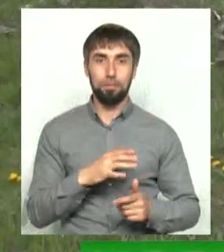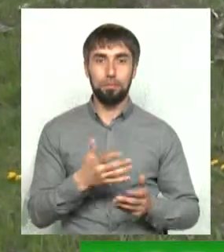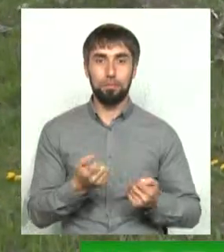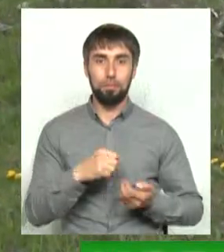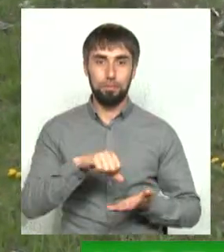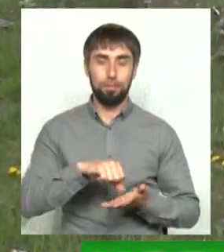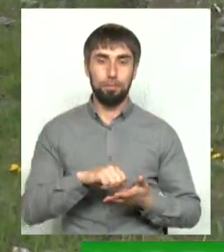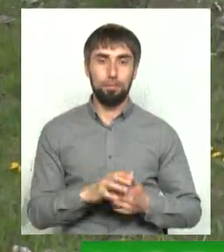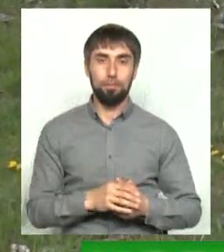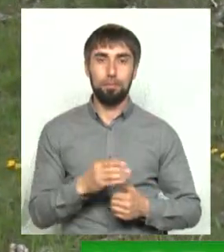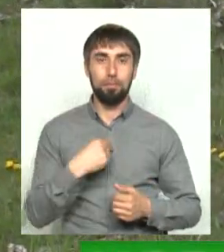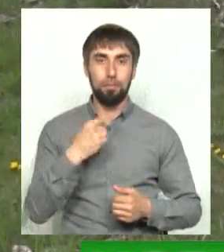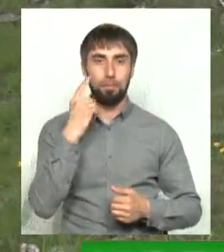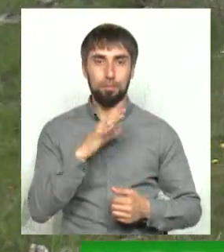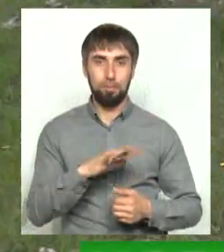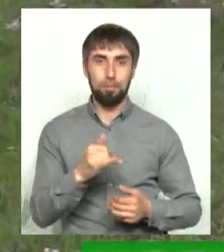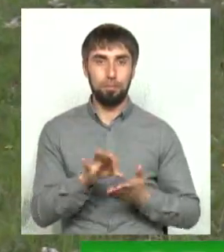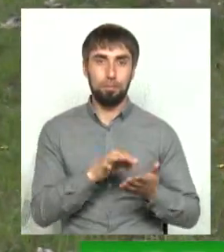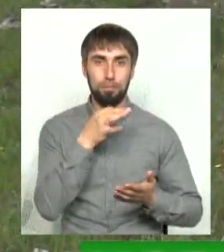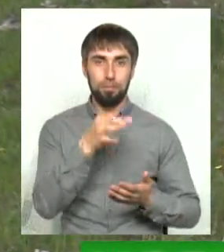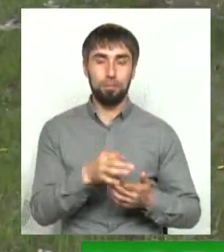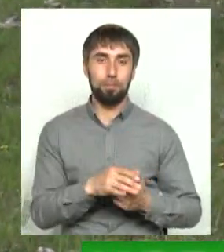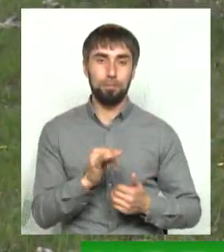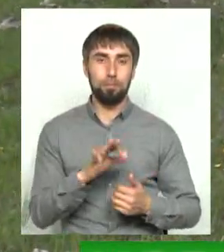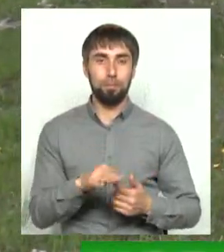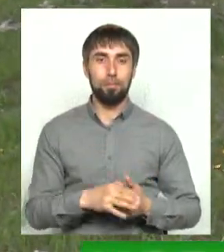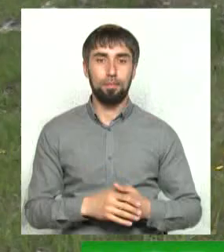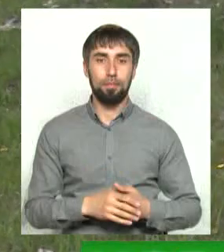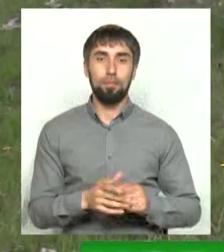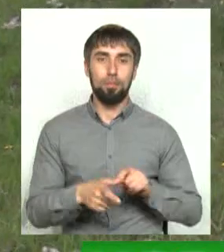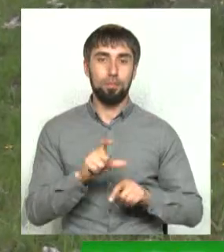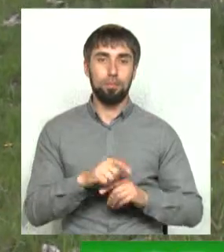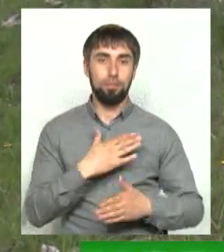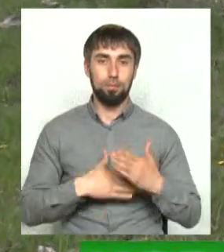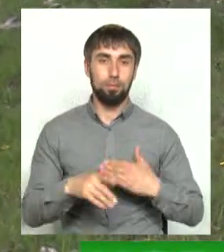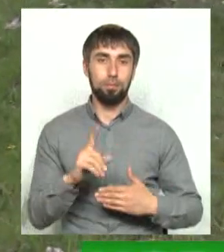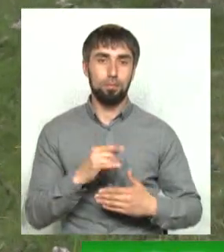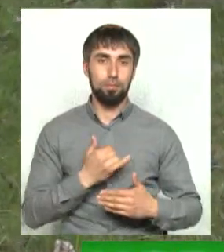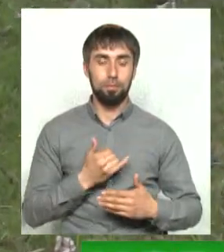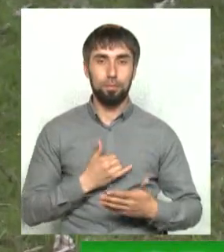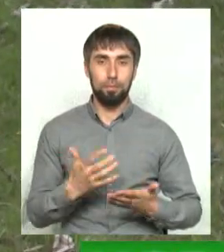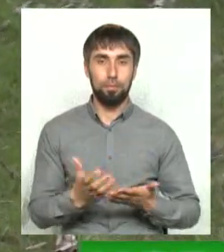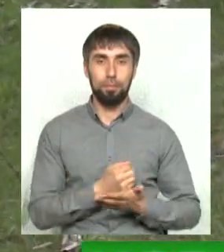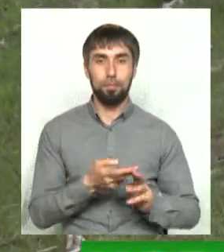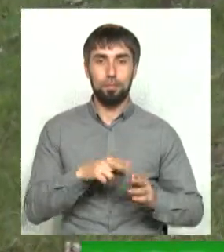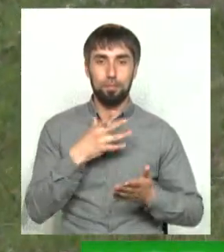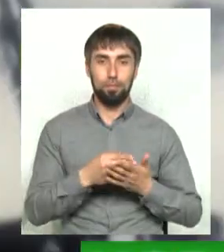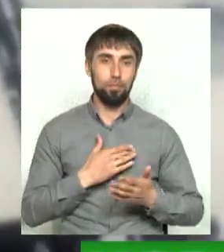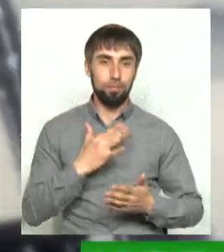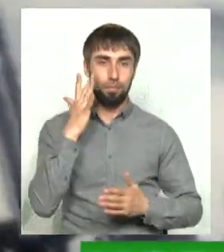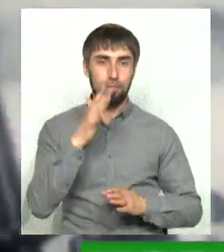принять участие, не раздумывая. Вот. И очень рада, что у меня получилось осуществить свою